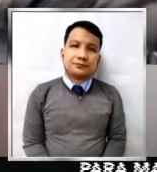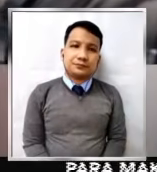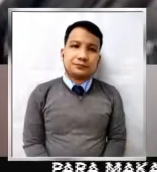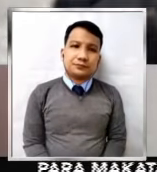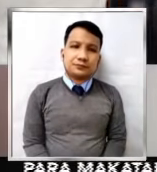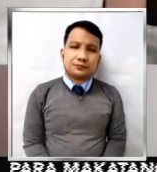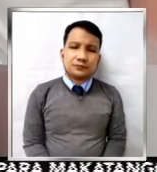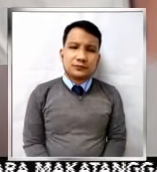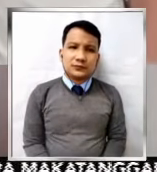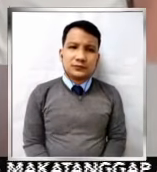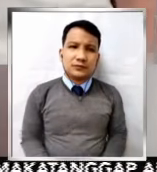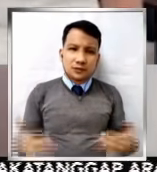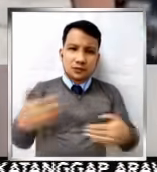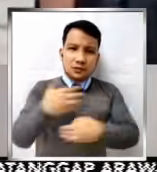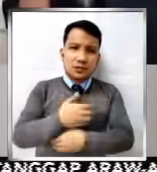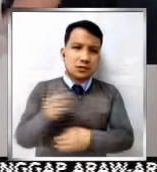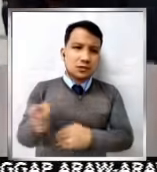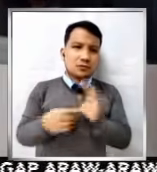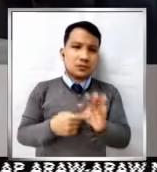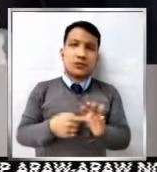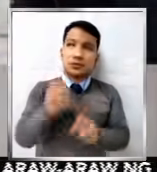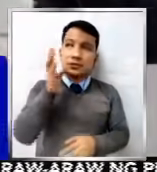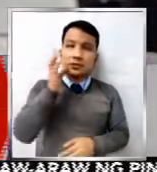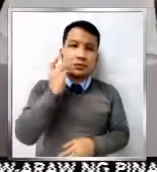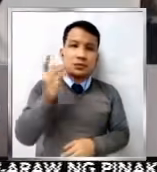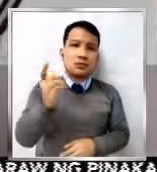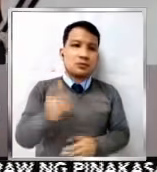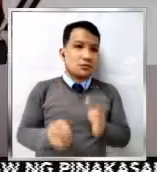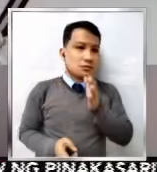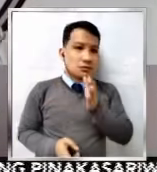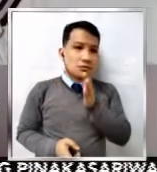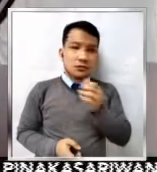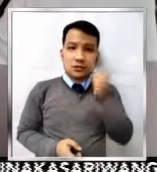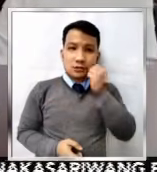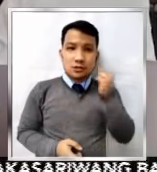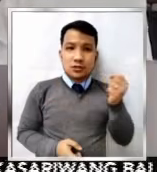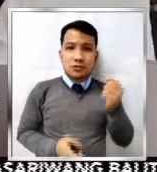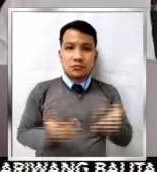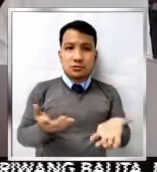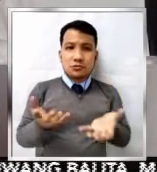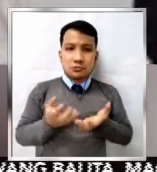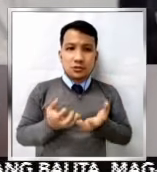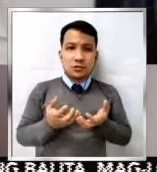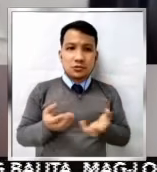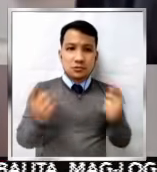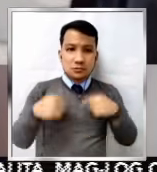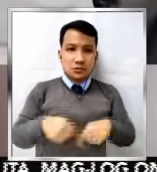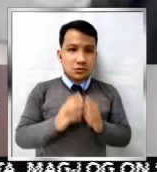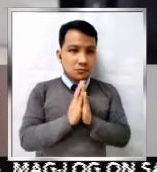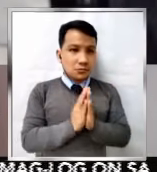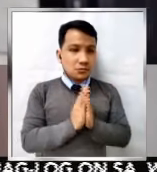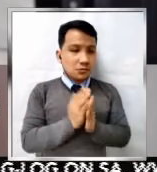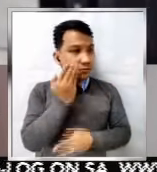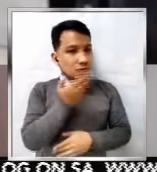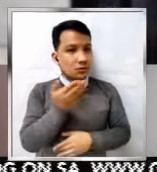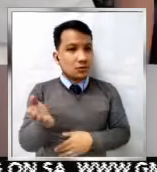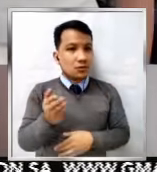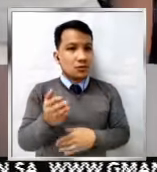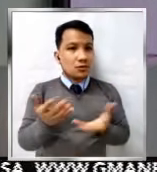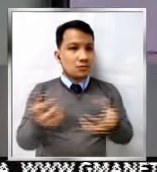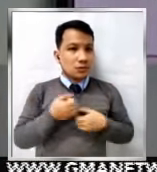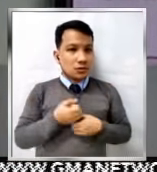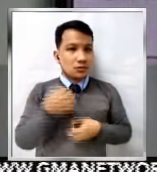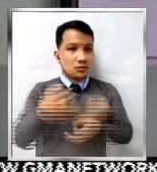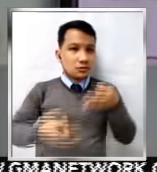Napayakap sa kabaong ni Christine Dacera ang inang si Sharon. Hiling niya sa mga dumalo ang panalangin sa kanilang pagkamit ng hustisya para kay